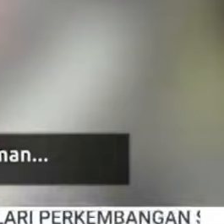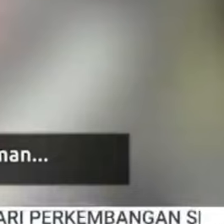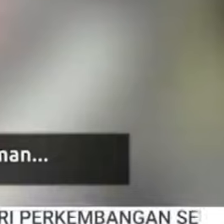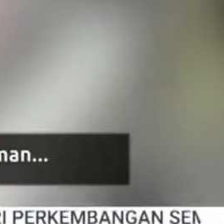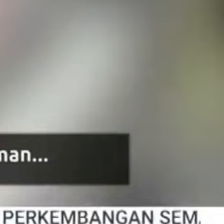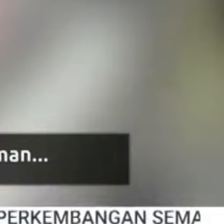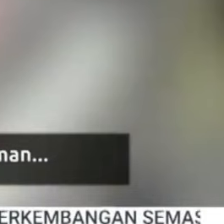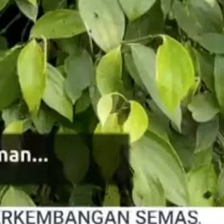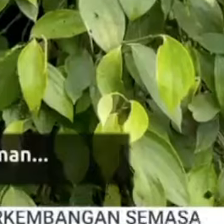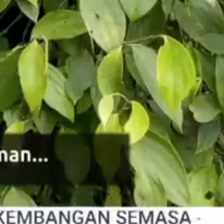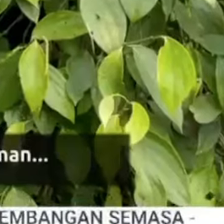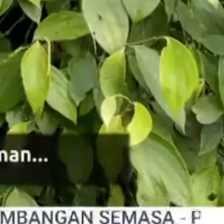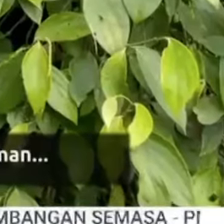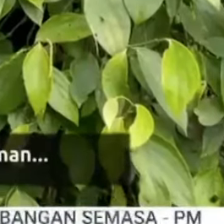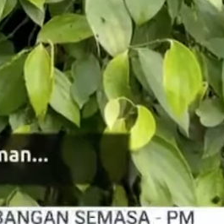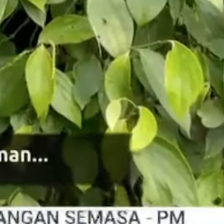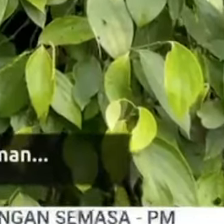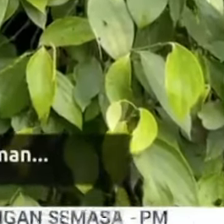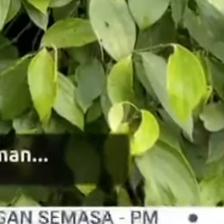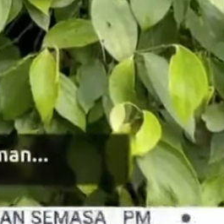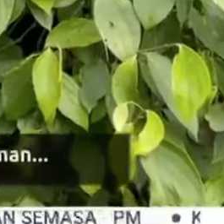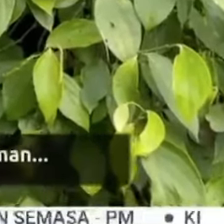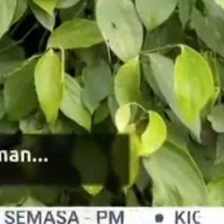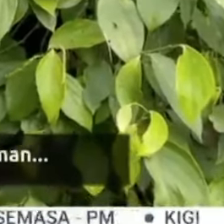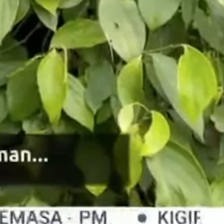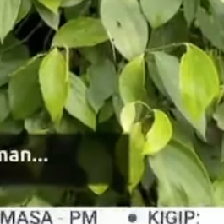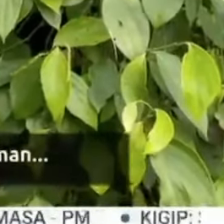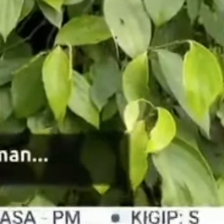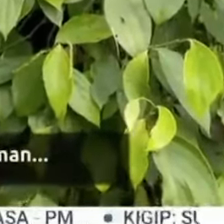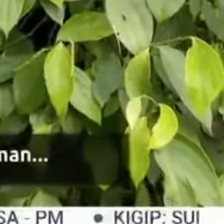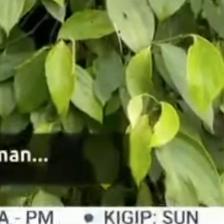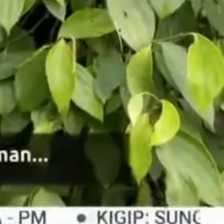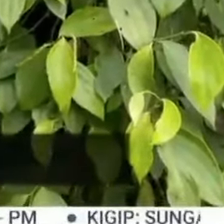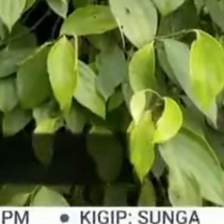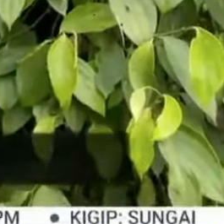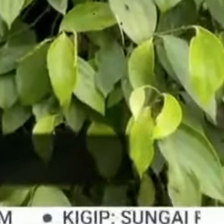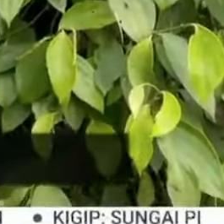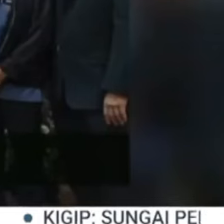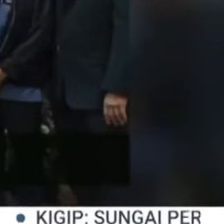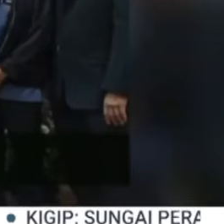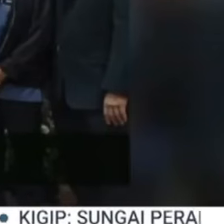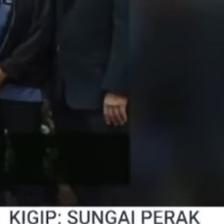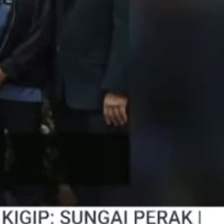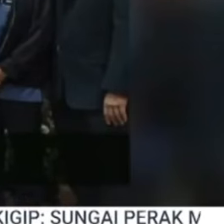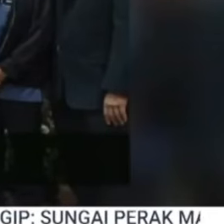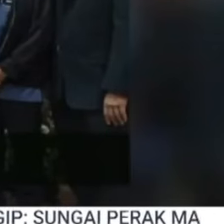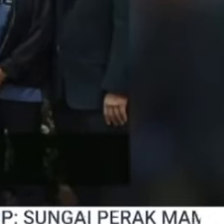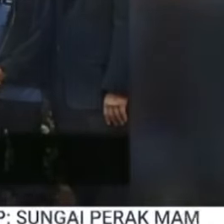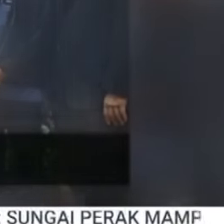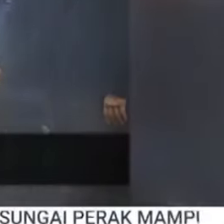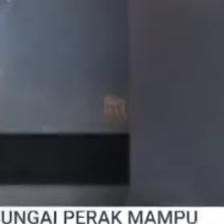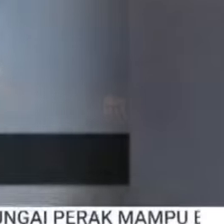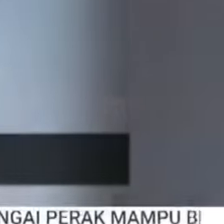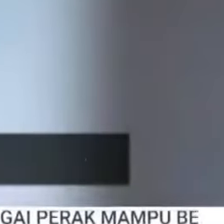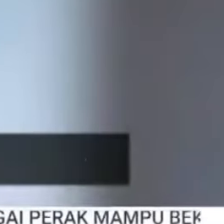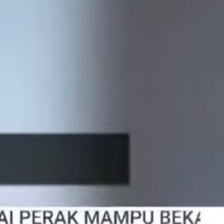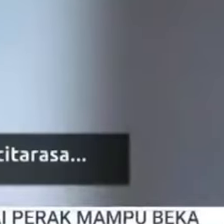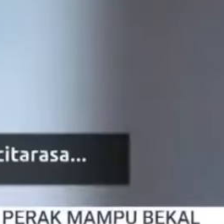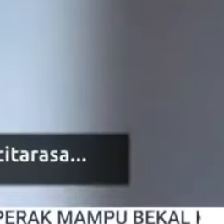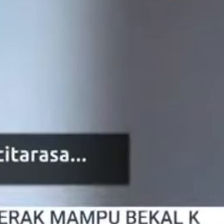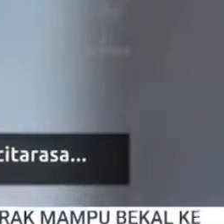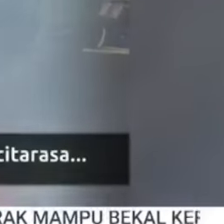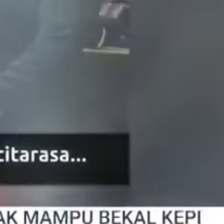hemat nasihat. Kan megak mantau dari segi grant, dari segi loan. megak cara-cara untuk memasalkan